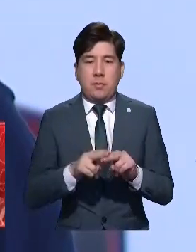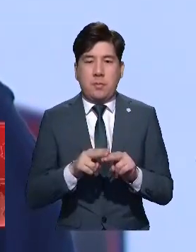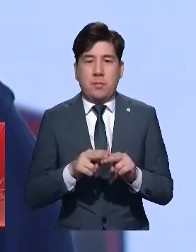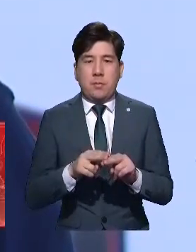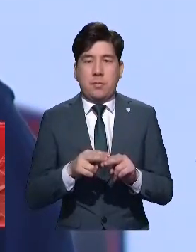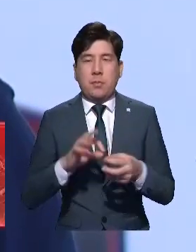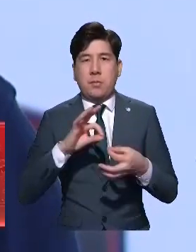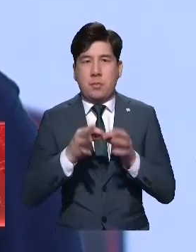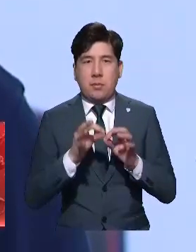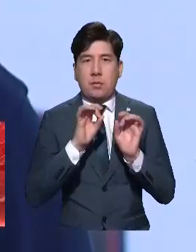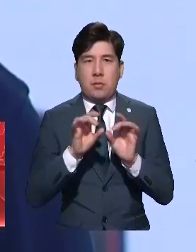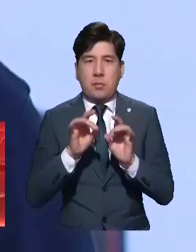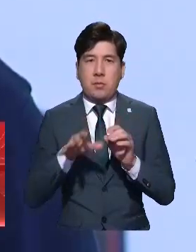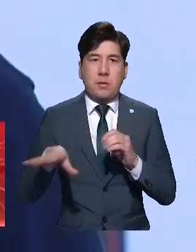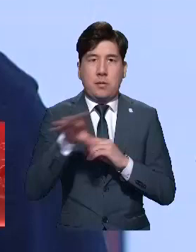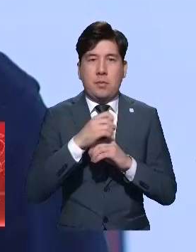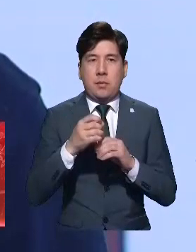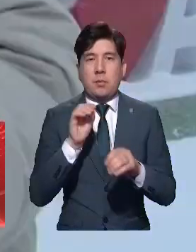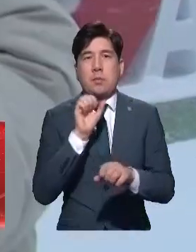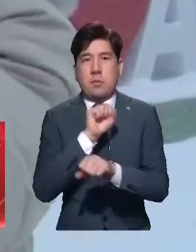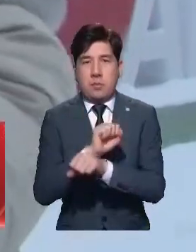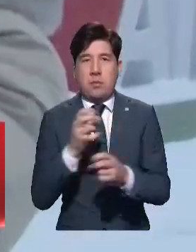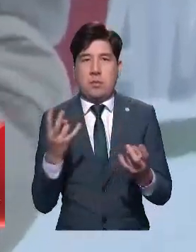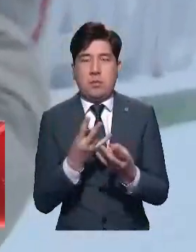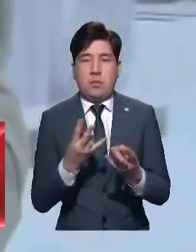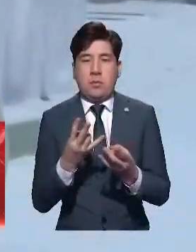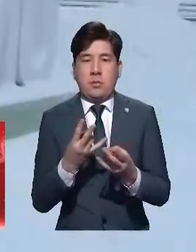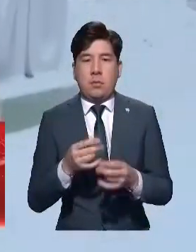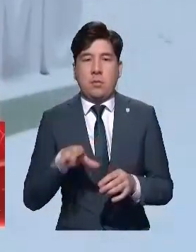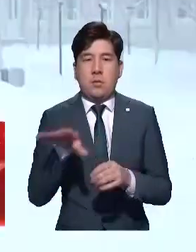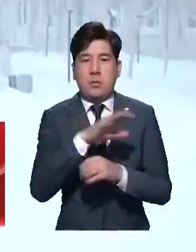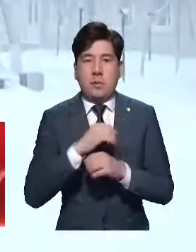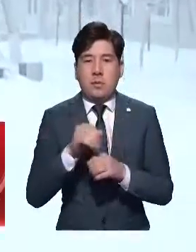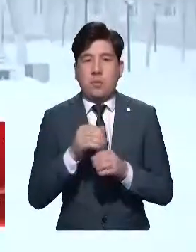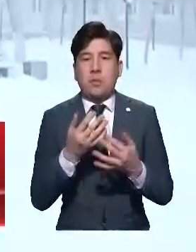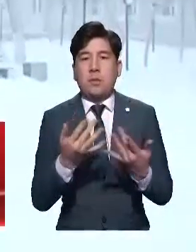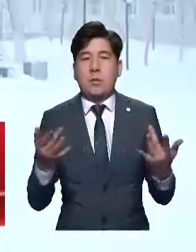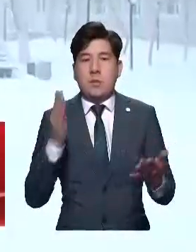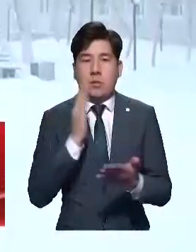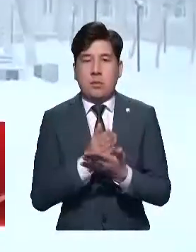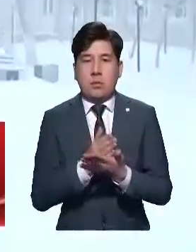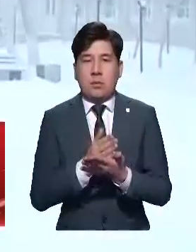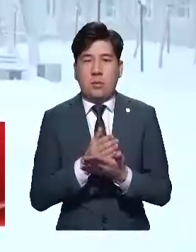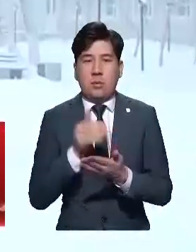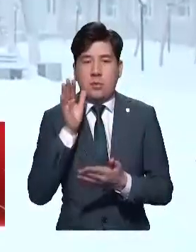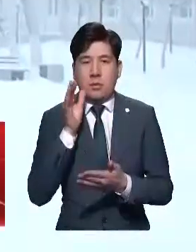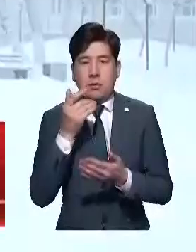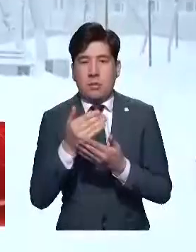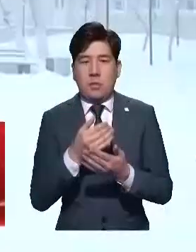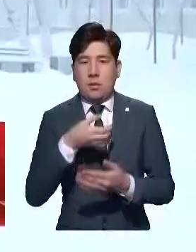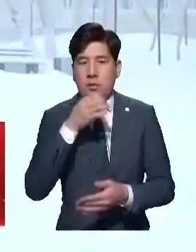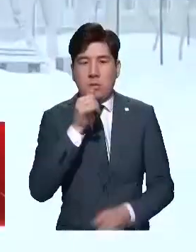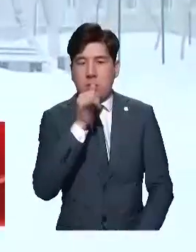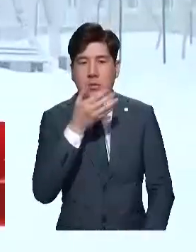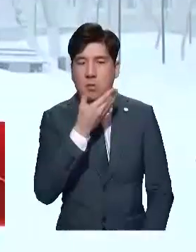айтатын кеңесім ол тоқтатқан дұрыс болар. Бірақ жұрттың пікірі әр алуан. Мен өз басым энергетикалық сусындарды ішпеймін, өйткені